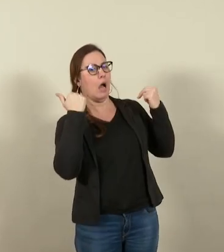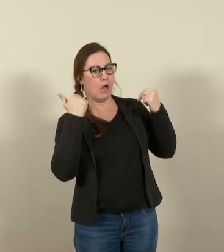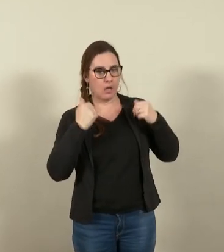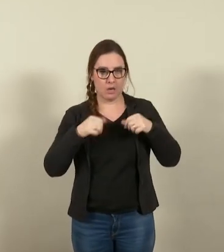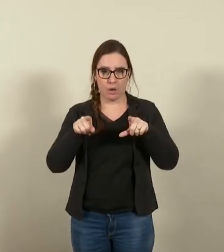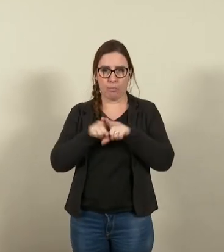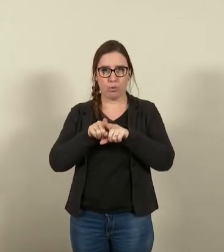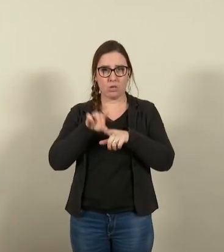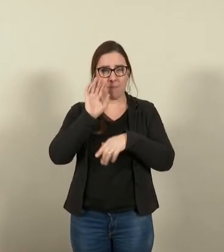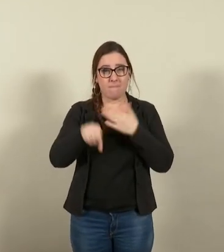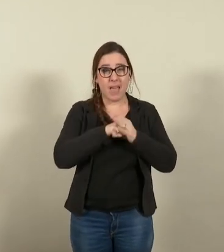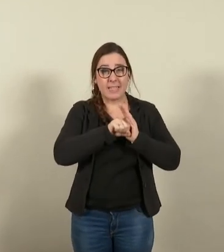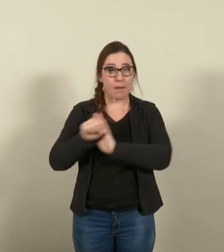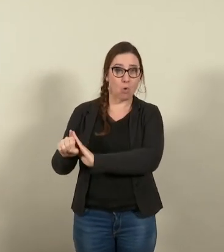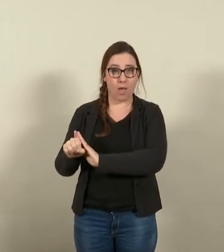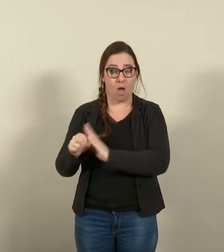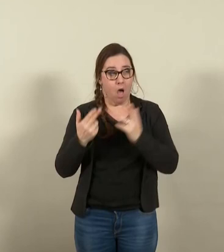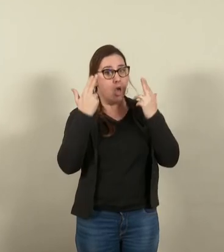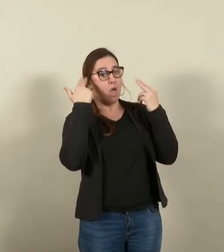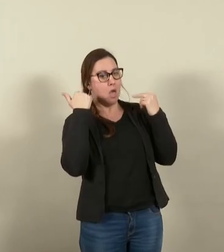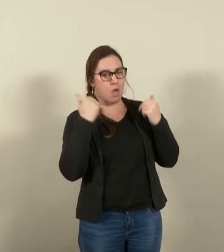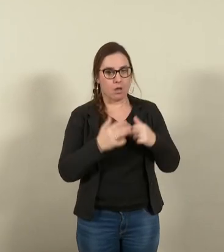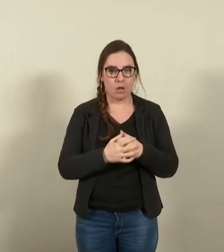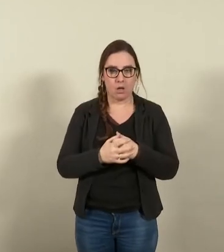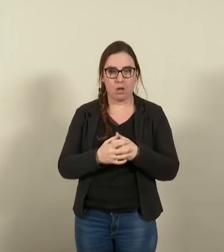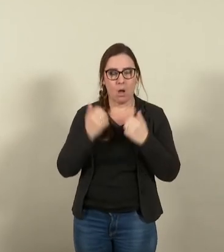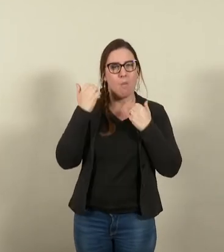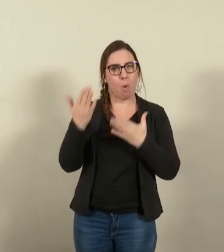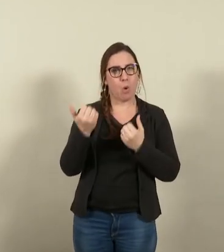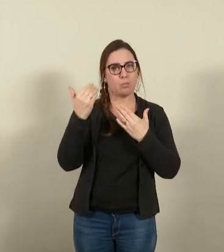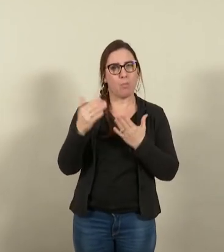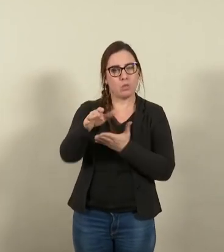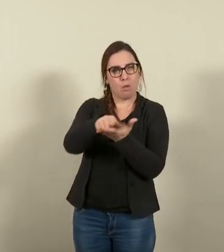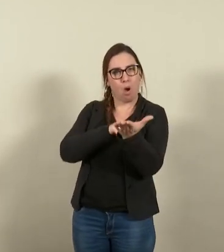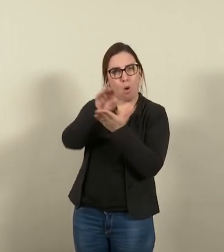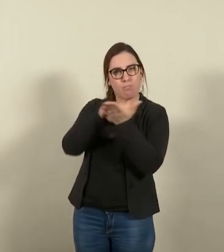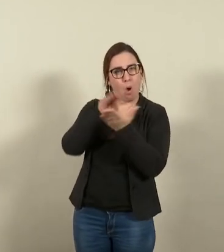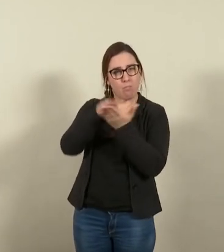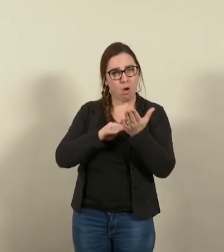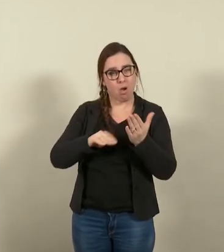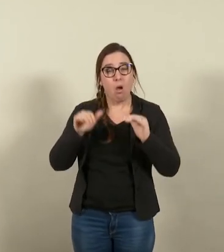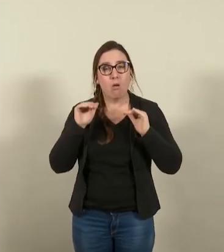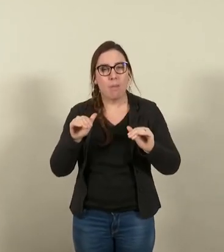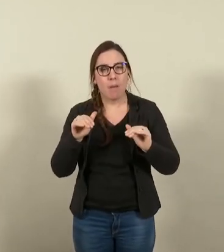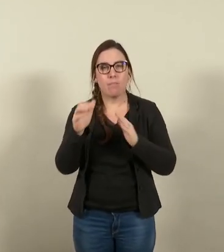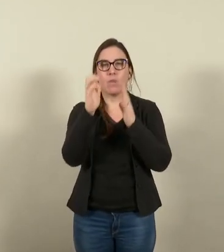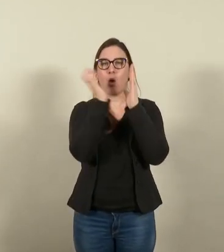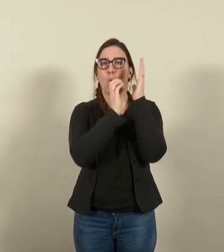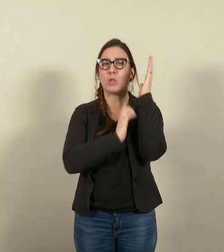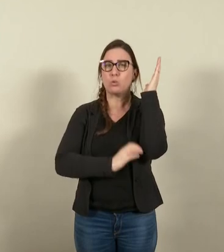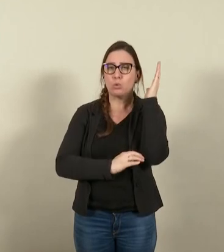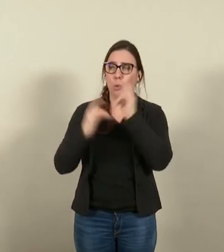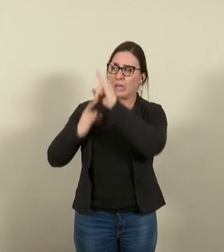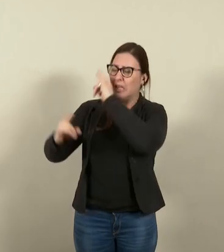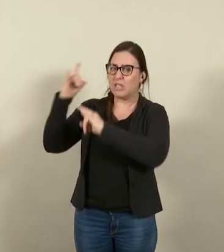l'extrême droite dont de nombreuses propositions ont été reprises au mépris non seulement de la Constitution et de notre